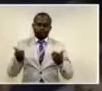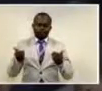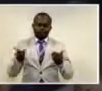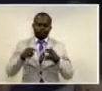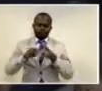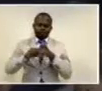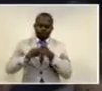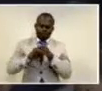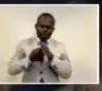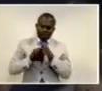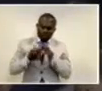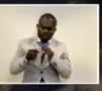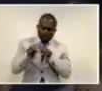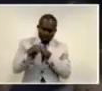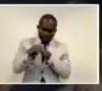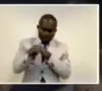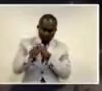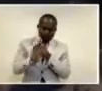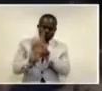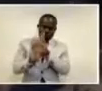tugaheraho tugatera imbere.